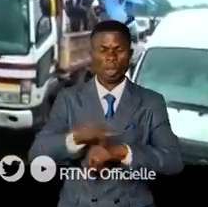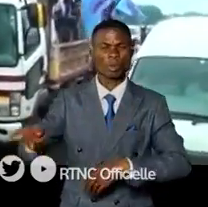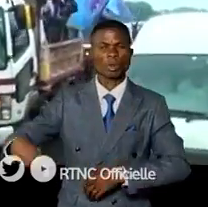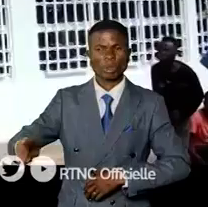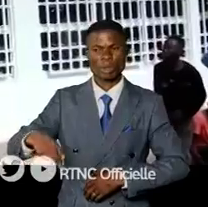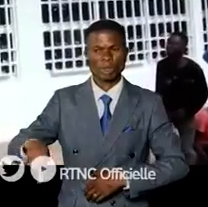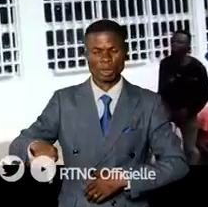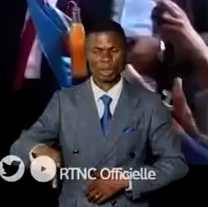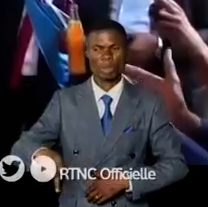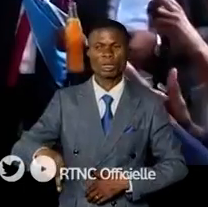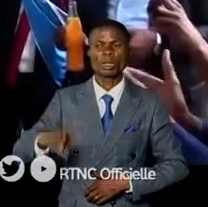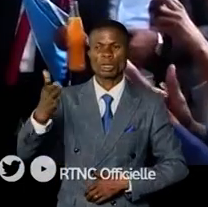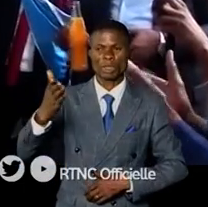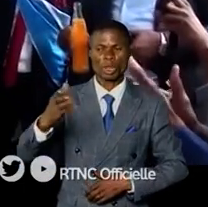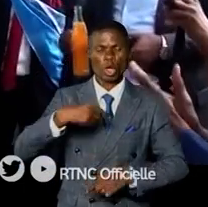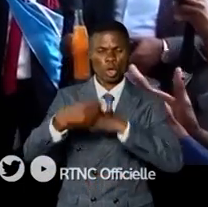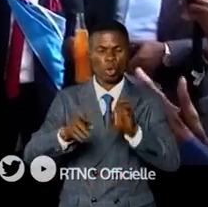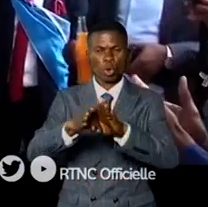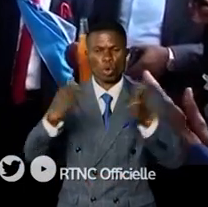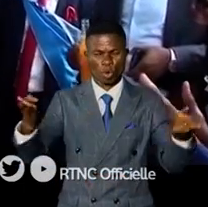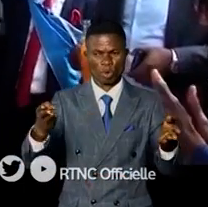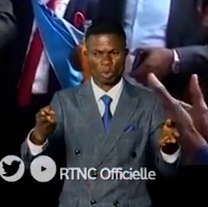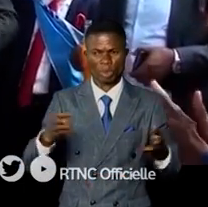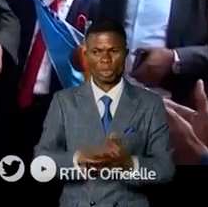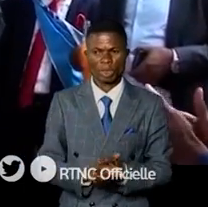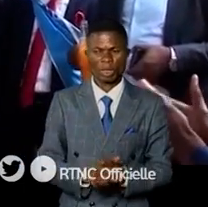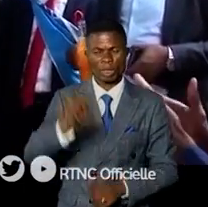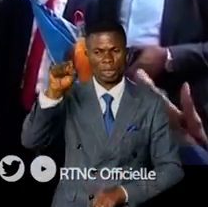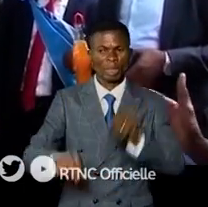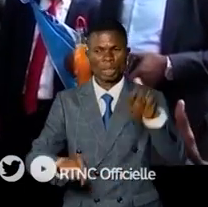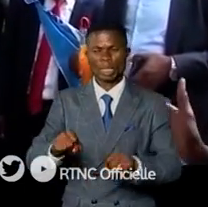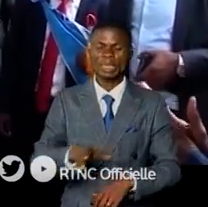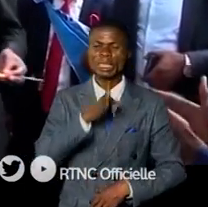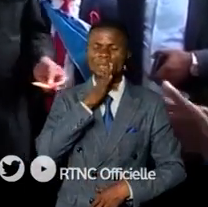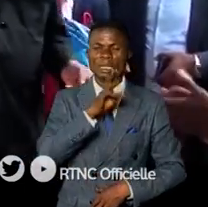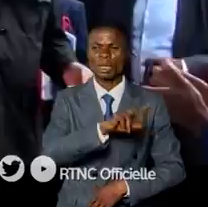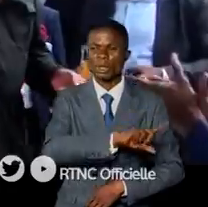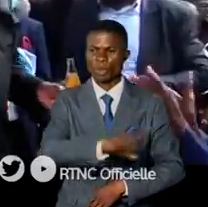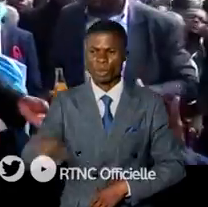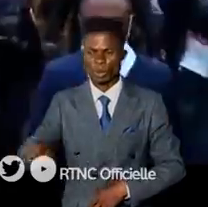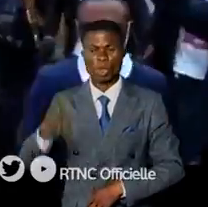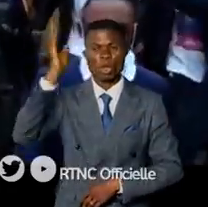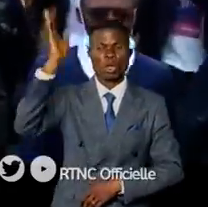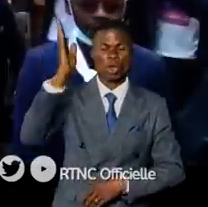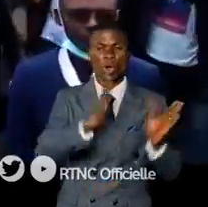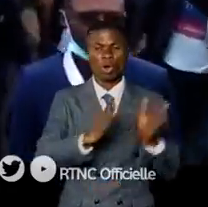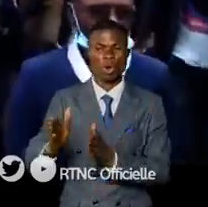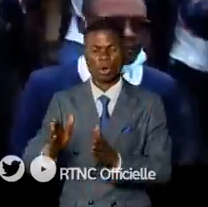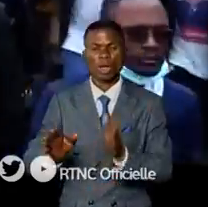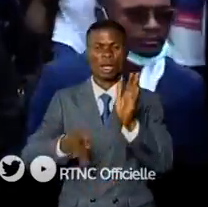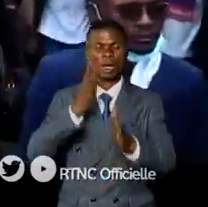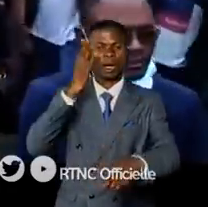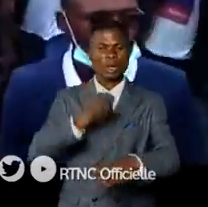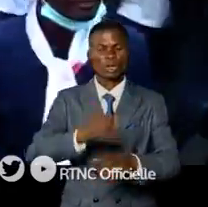provincial de la Tshopo a été inauguré. Étant donné que la marche a pris plus d'une heure, la conférence prévue pour 14